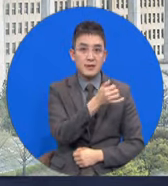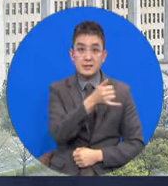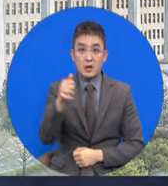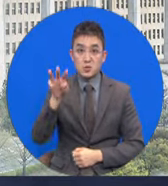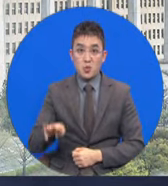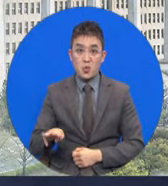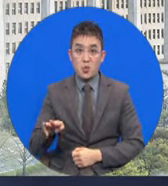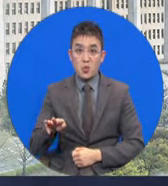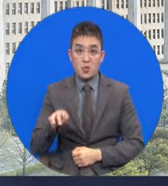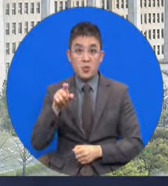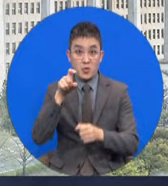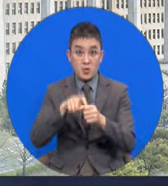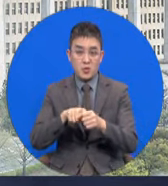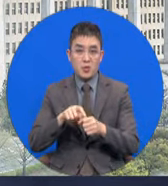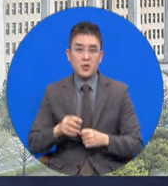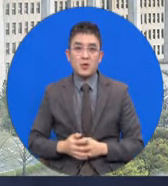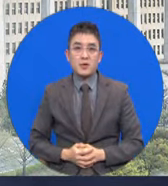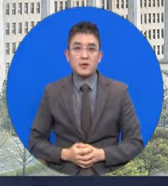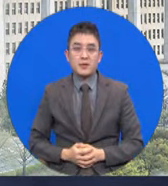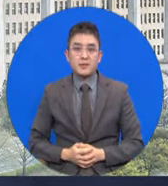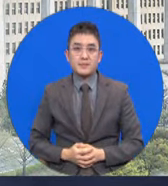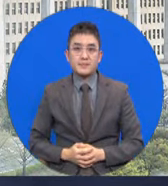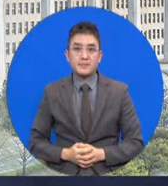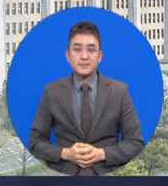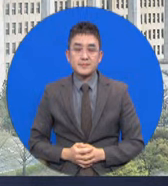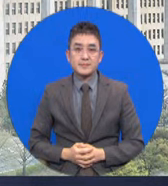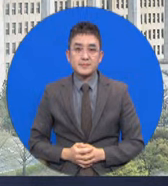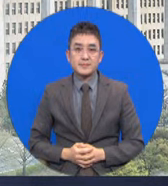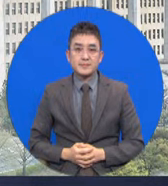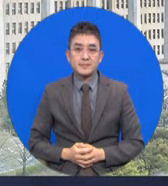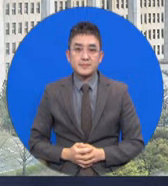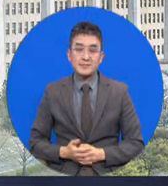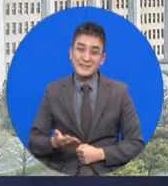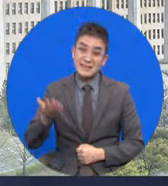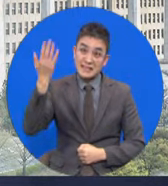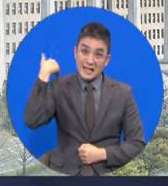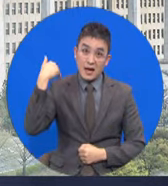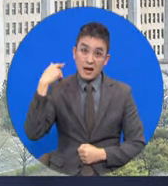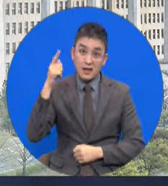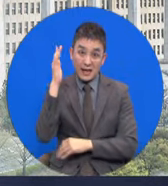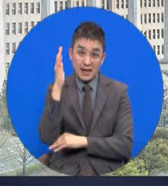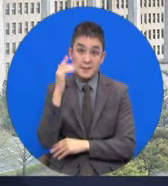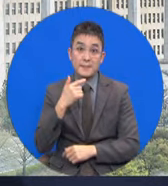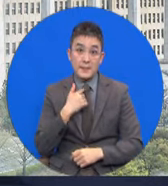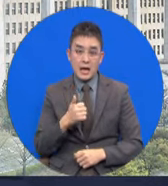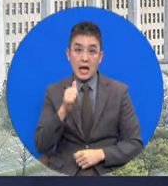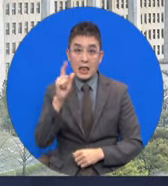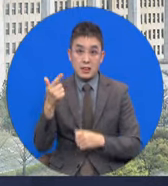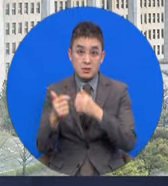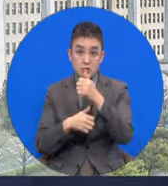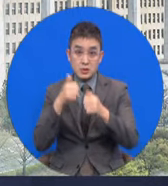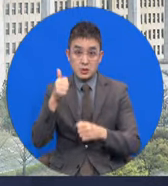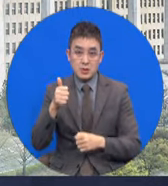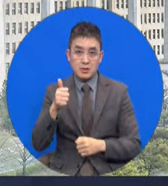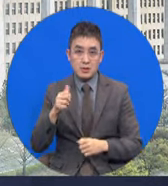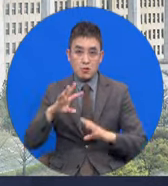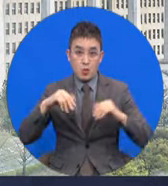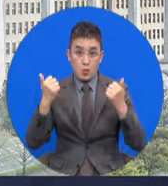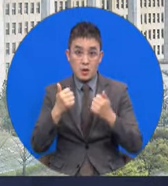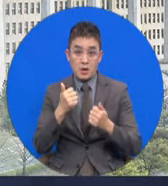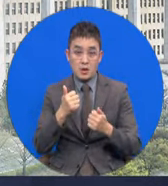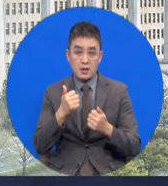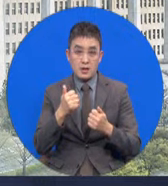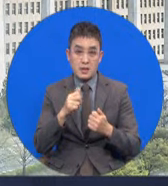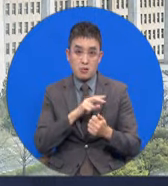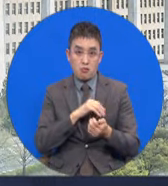공약 아니겠습니까? 거기에다가 지금은 조금 많이 잊혀지긴 했지만은 그 한동훈 비대위원장의 국회의원